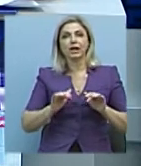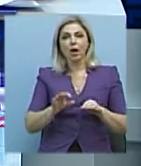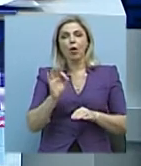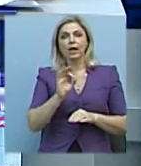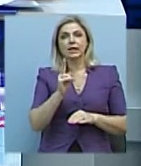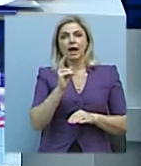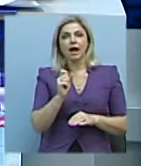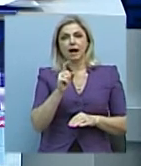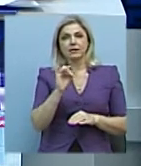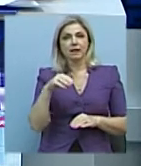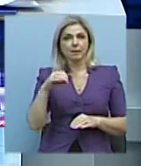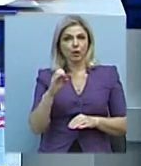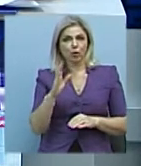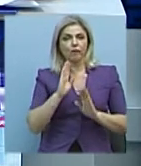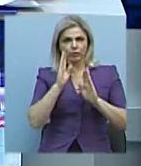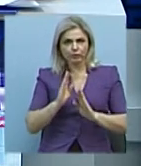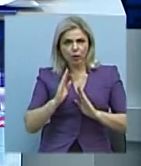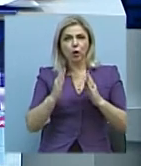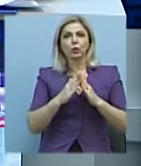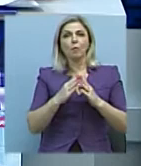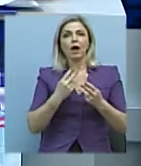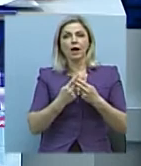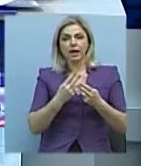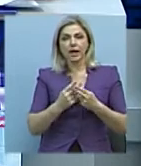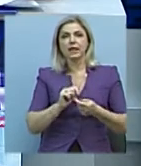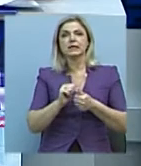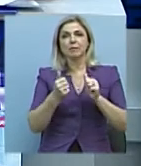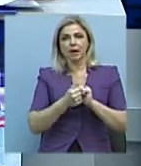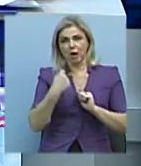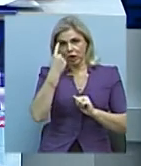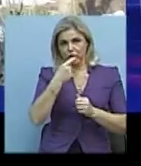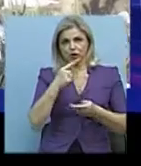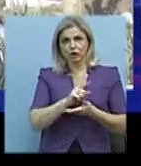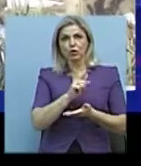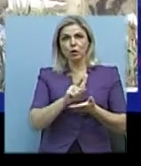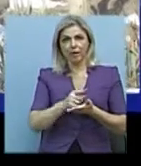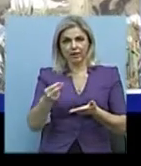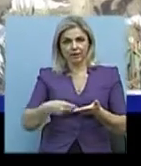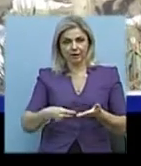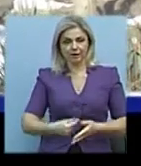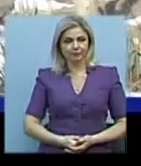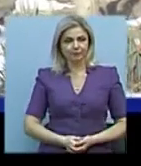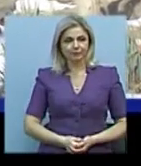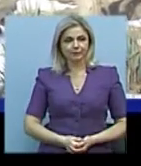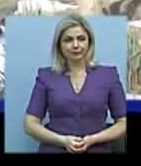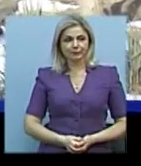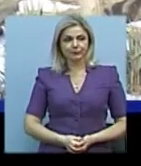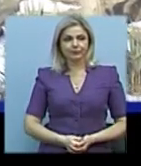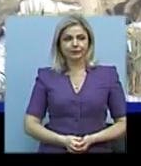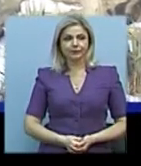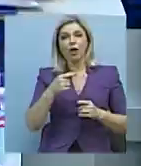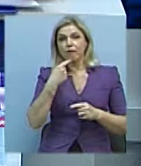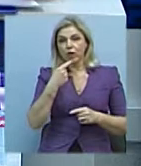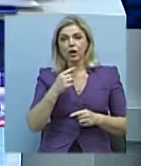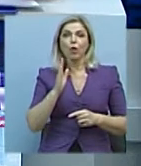Казимірову. Цілодобовий домашній арешт змінили особистим зобов'язанням. Прокуратура поки не озвучує, чи